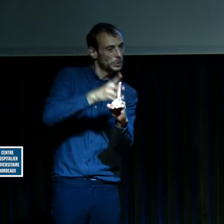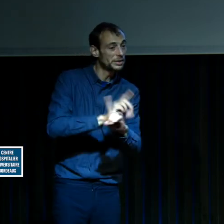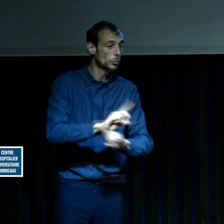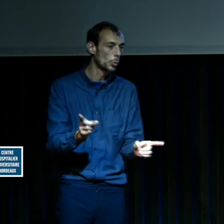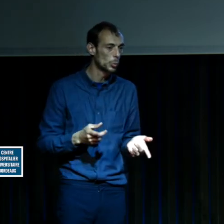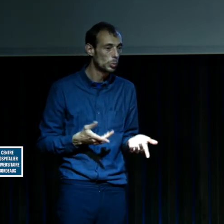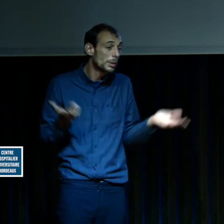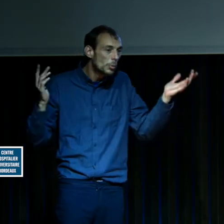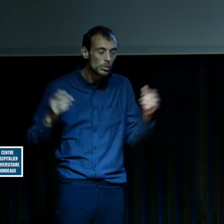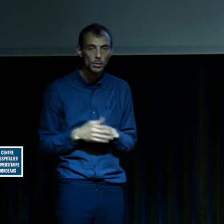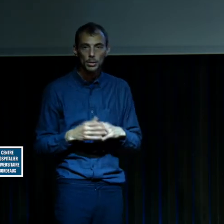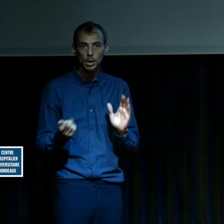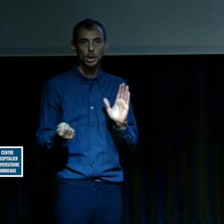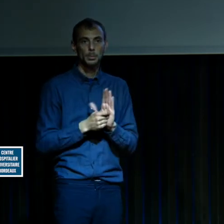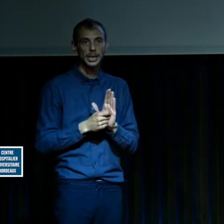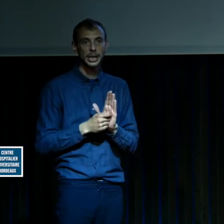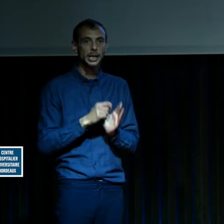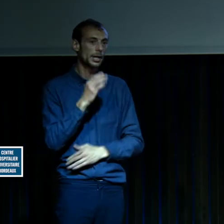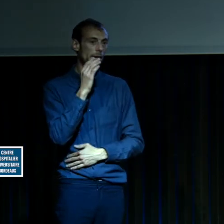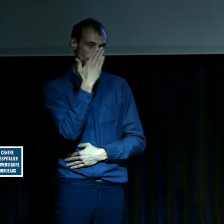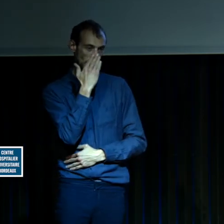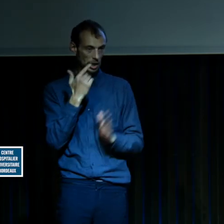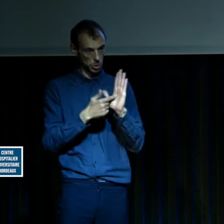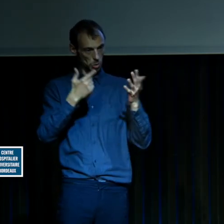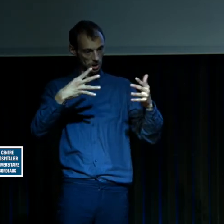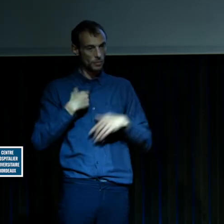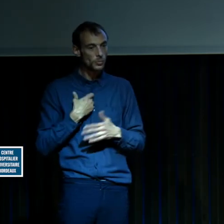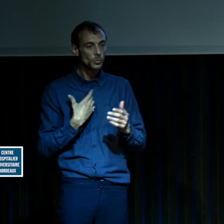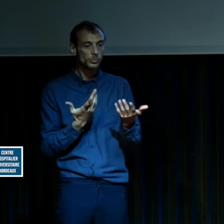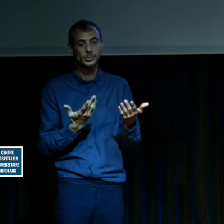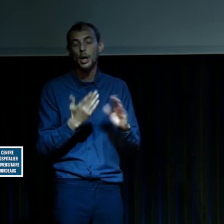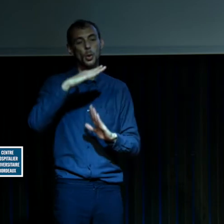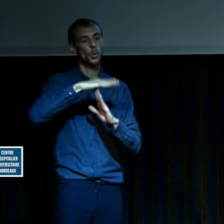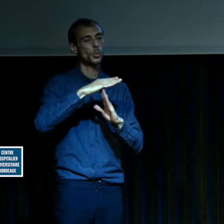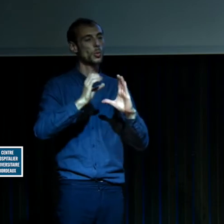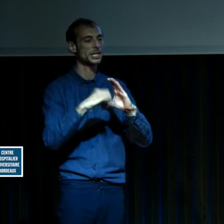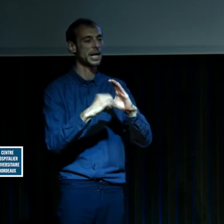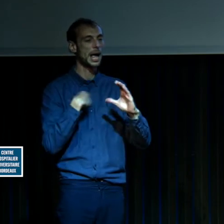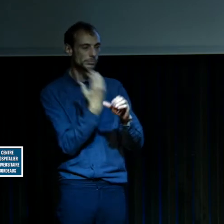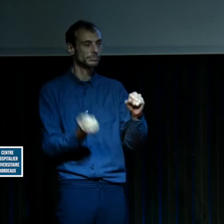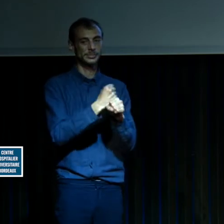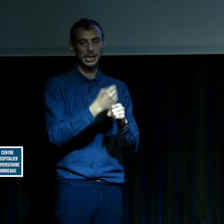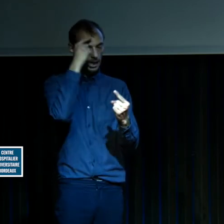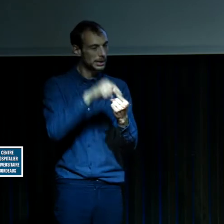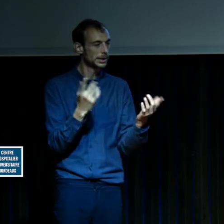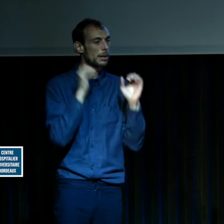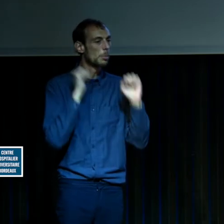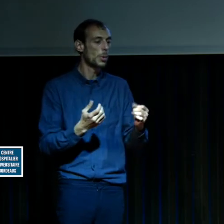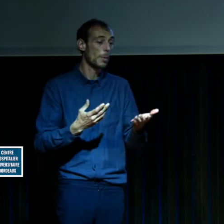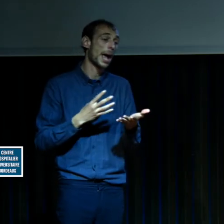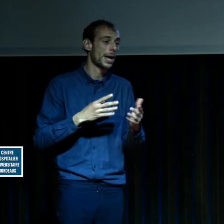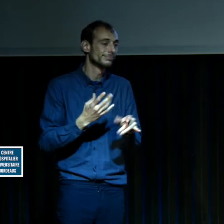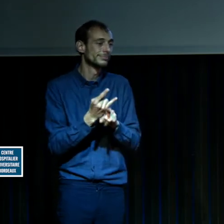février 2019 un compte Instagram pour raconter mon histoire. Et c'était destiné au départ pour mon fils parce